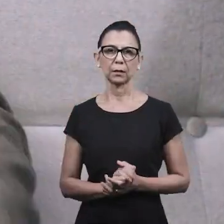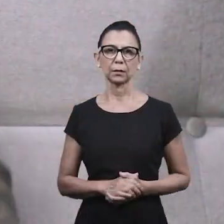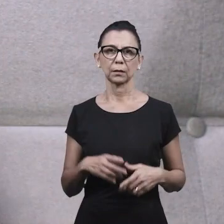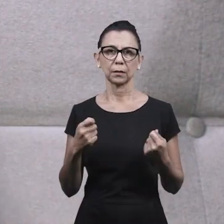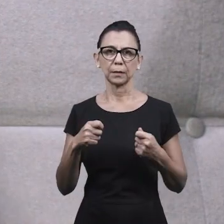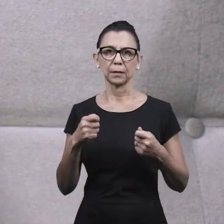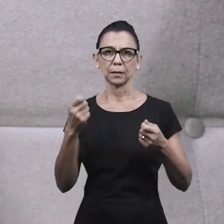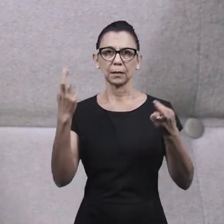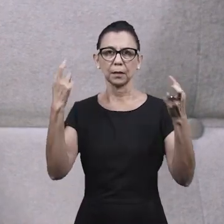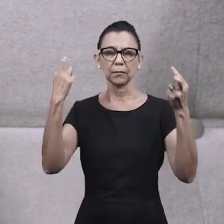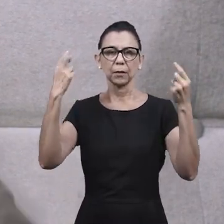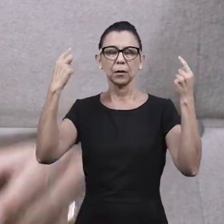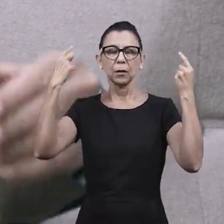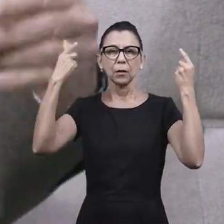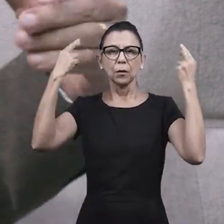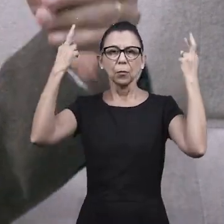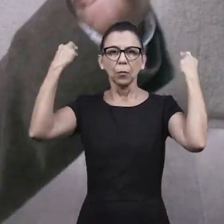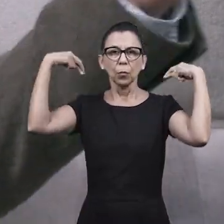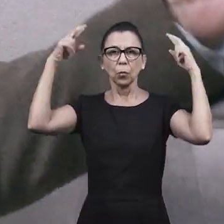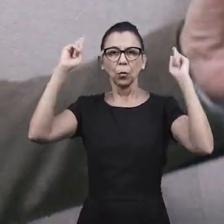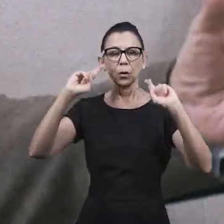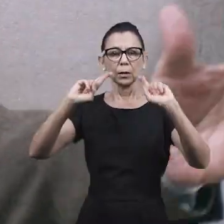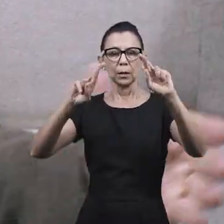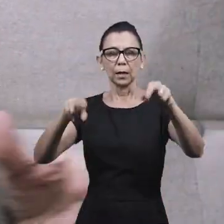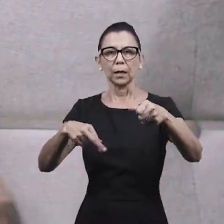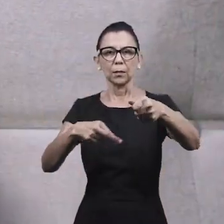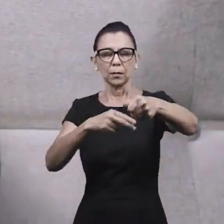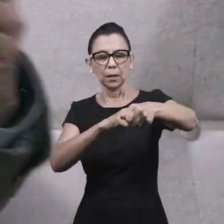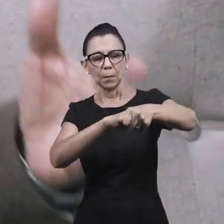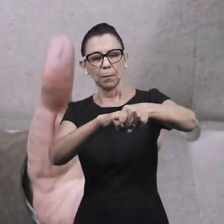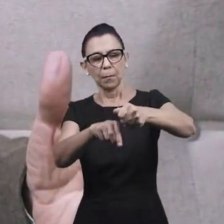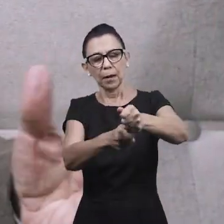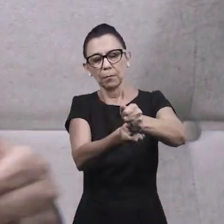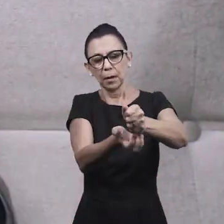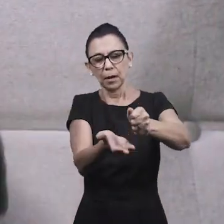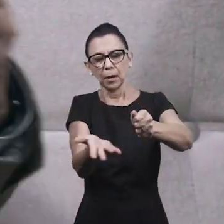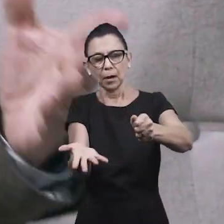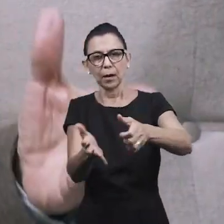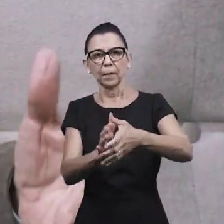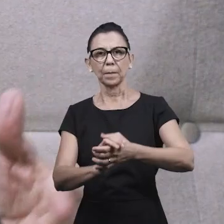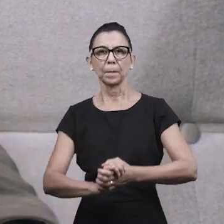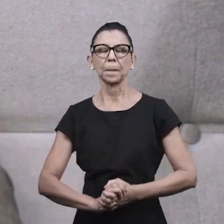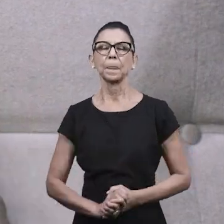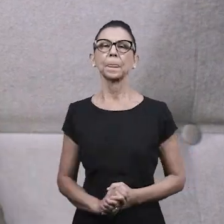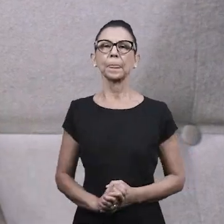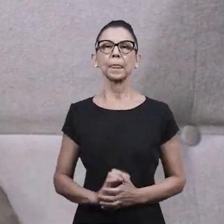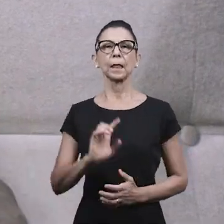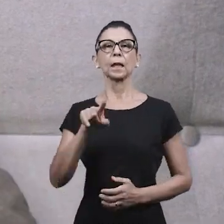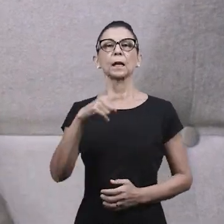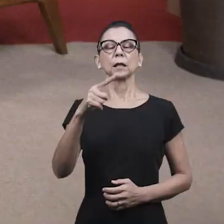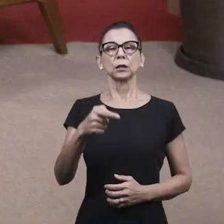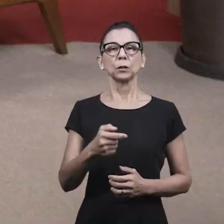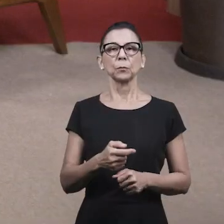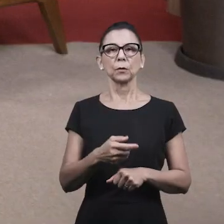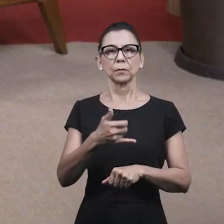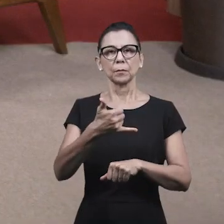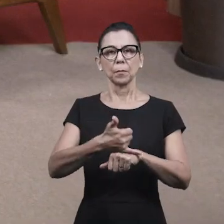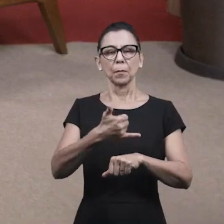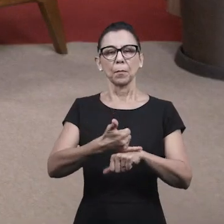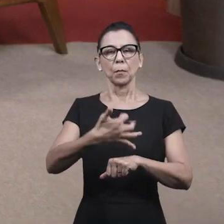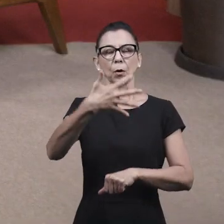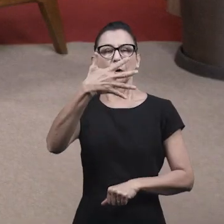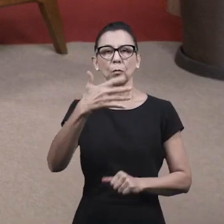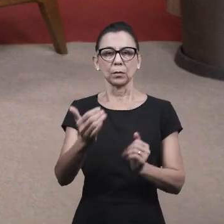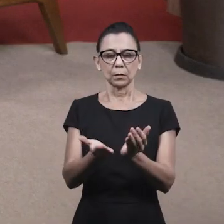prophétiquement. D'abord l'autel. Pourquoi? Parce que ça parle du sacrifice. N'est-ce pas? Après, il y a la bassine en bronze qui parle du baptême, de la parole, une